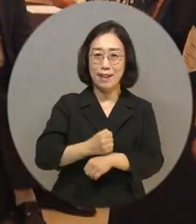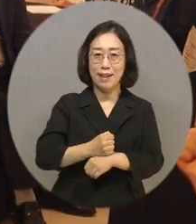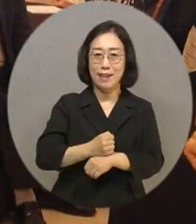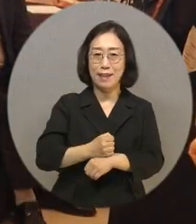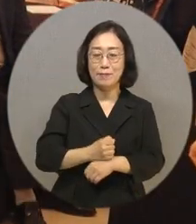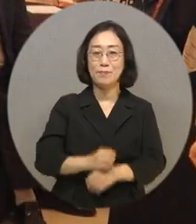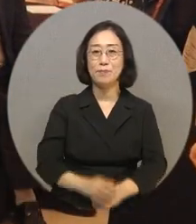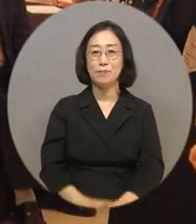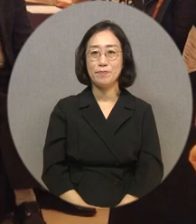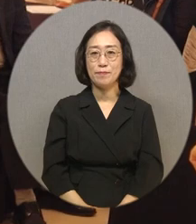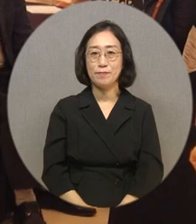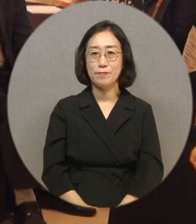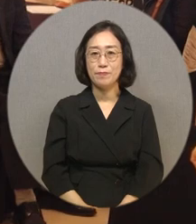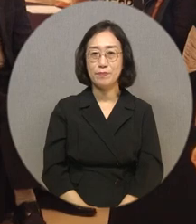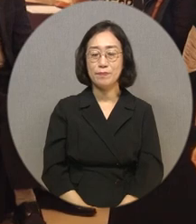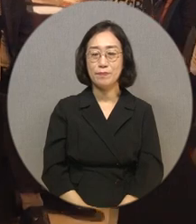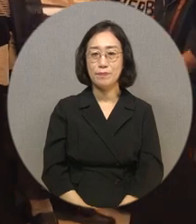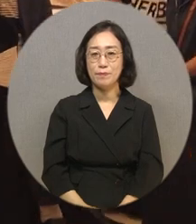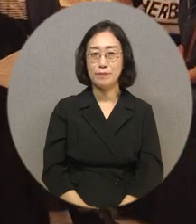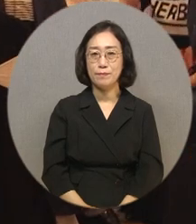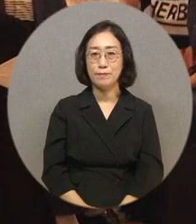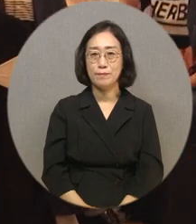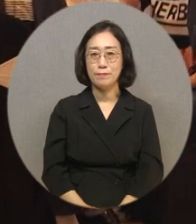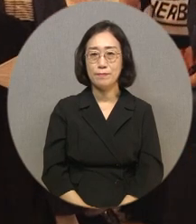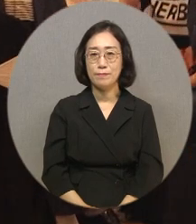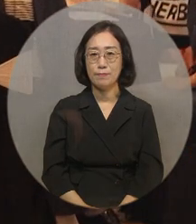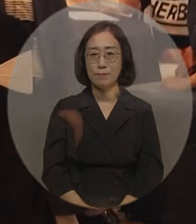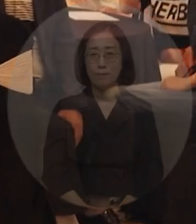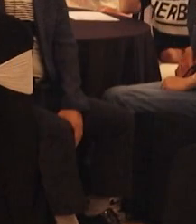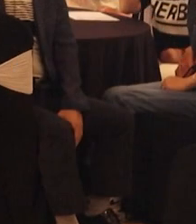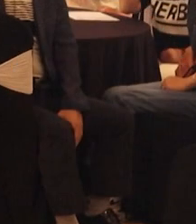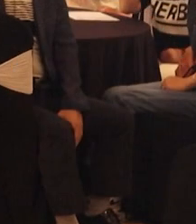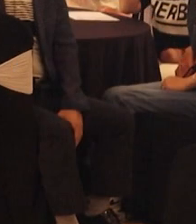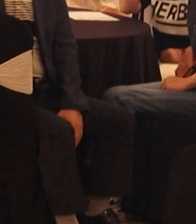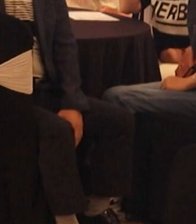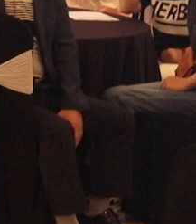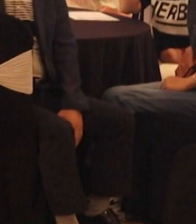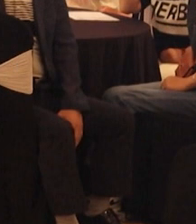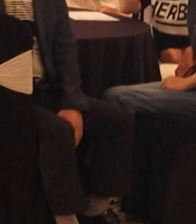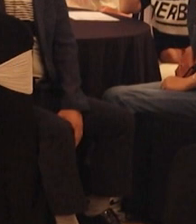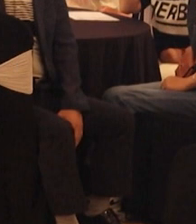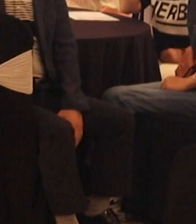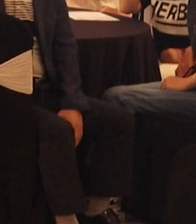세상! 복귀TV 뉴스 이영춘입니다.